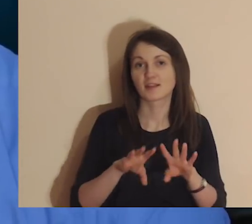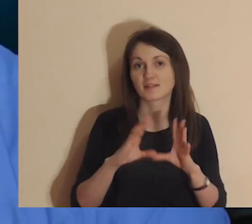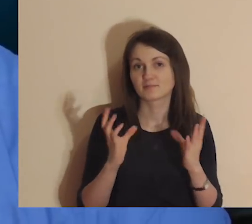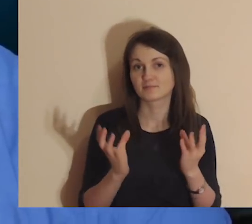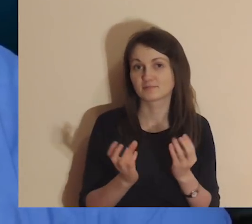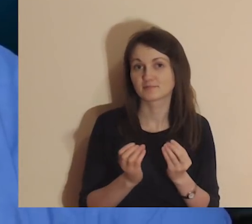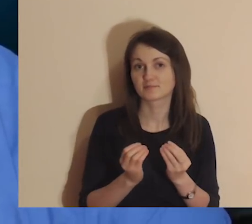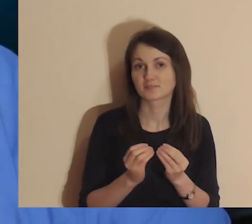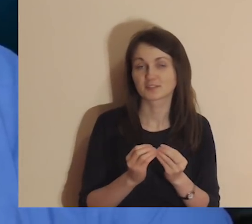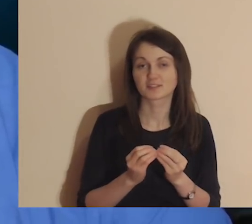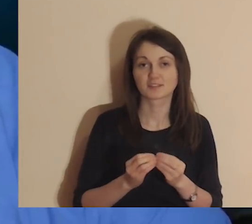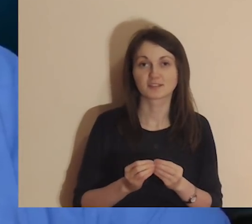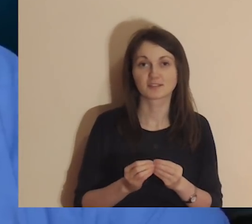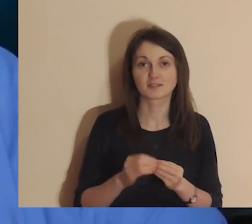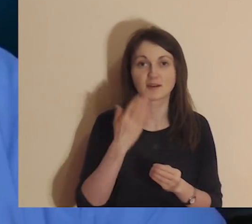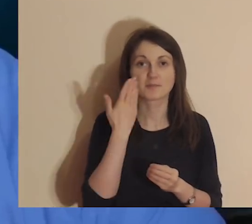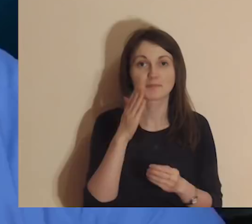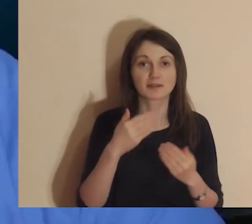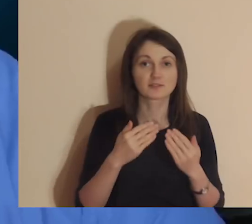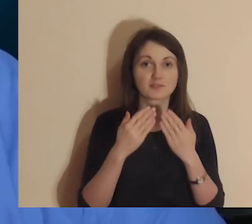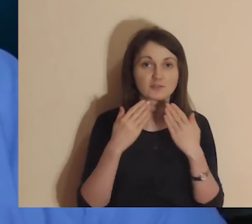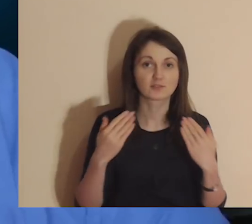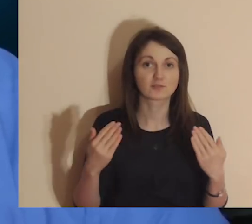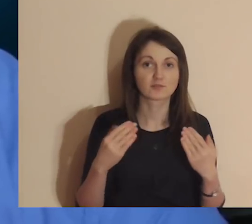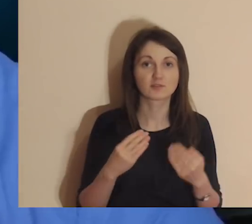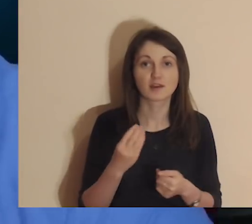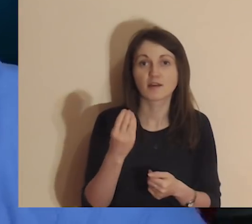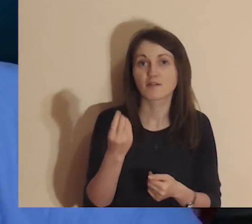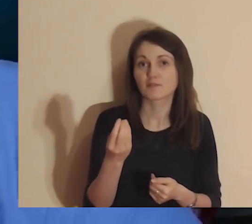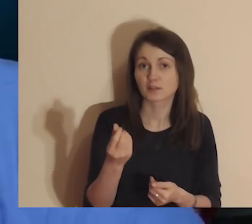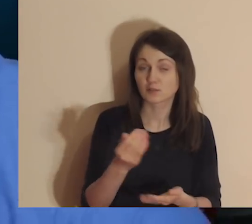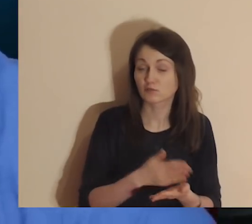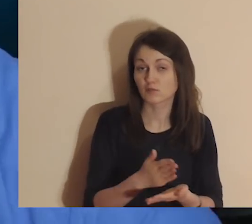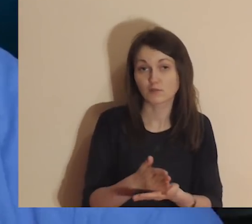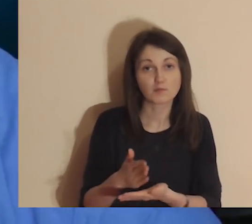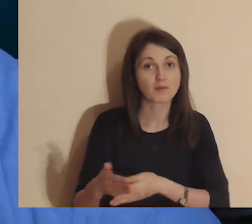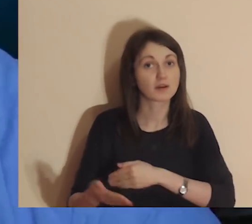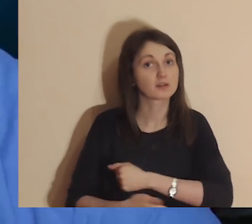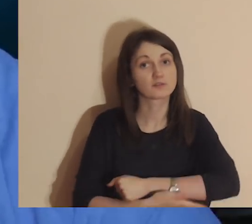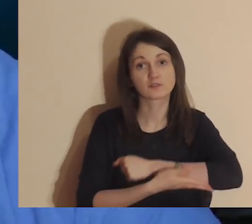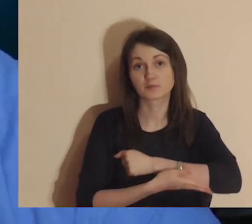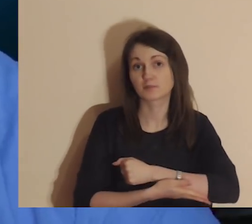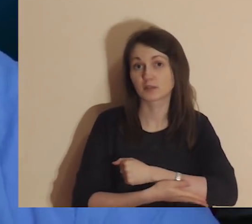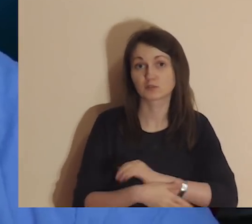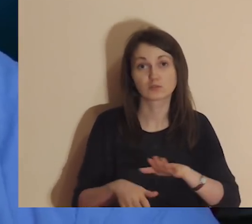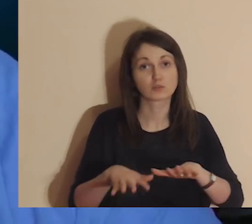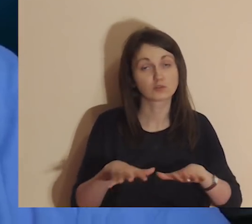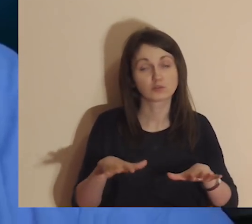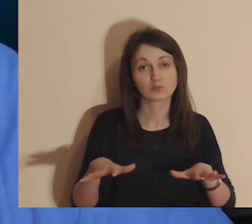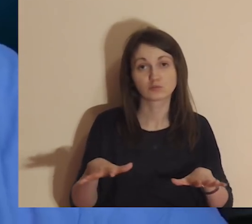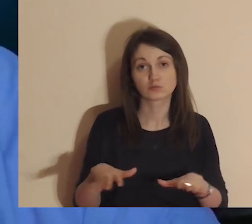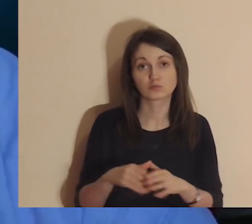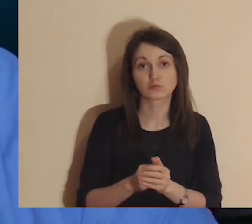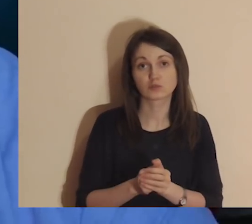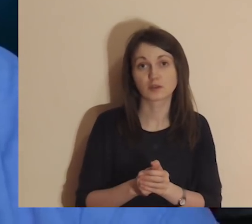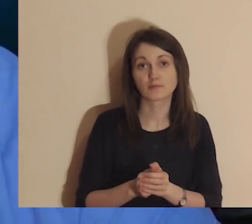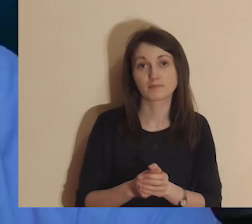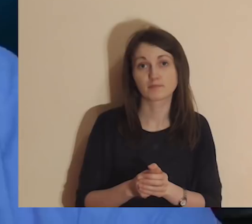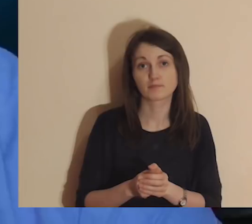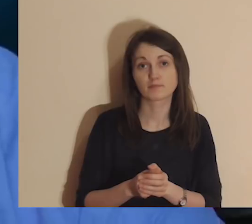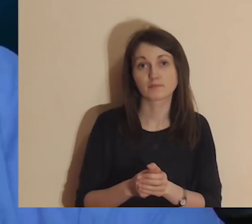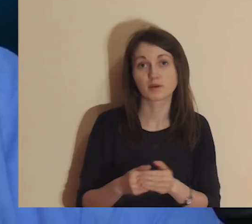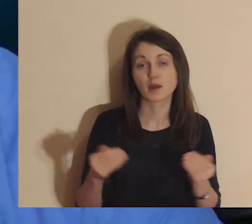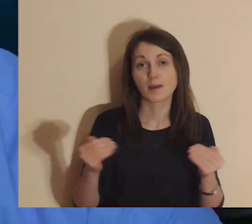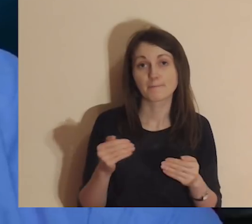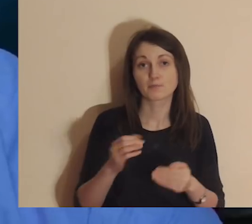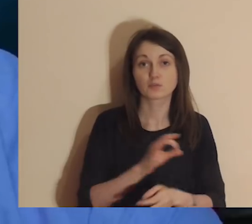zespołu. Bardzo też dziękuję wszystkim, którzy wspierają ten cały nasz zespół finansowo. Dzięki temu w sprzęt możemy po prostu cały